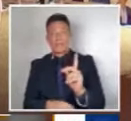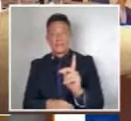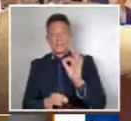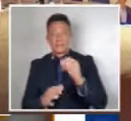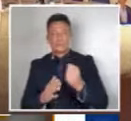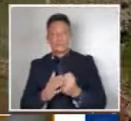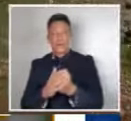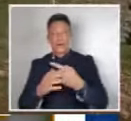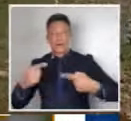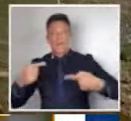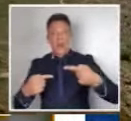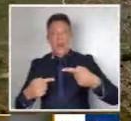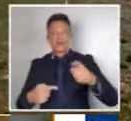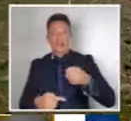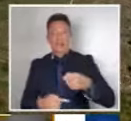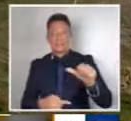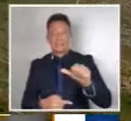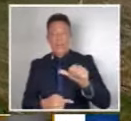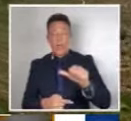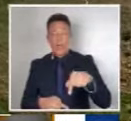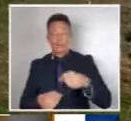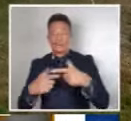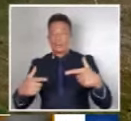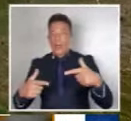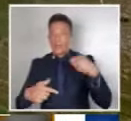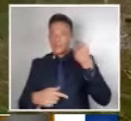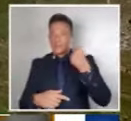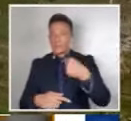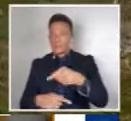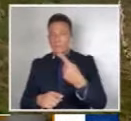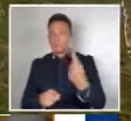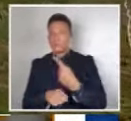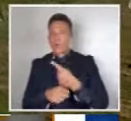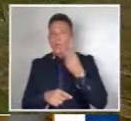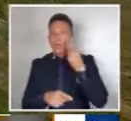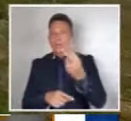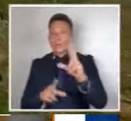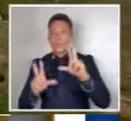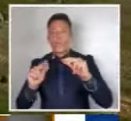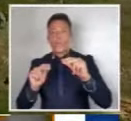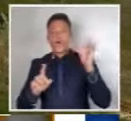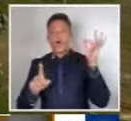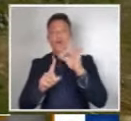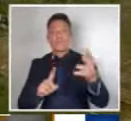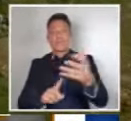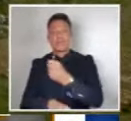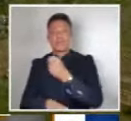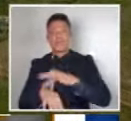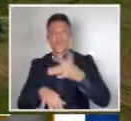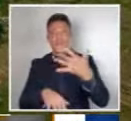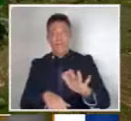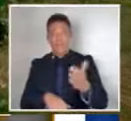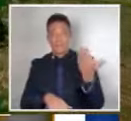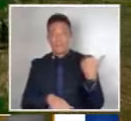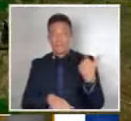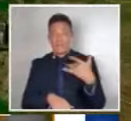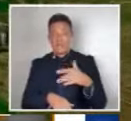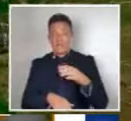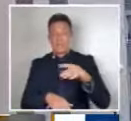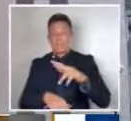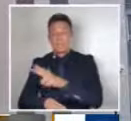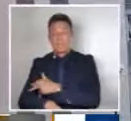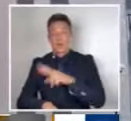Giovanni Schiuma. La città, il suo pensiero, ha bisogno di guardare a un nuovo obiettivo dopo quello oramai passato dell'anno da capitale europea della